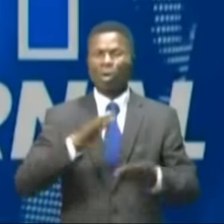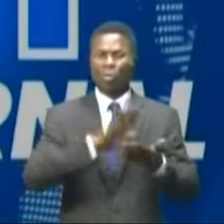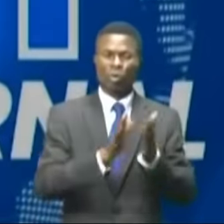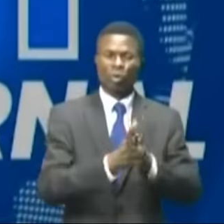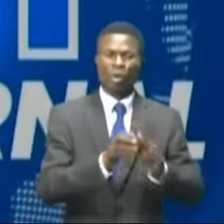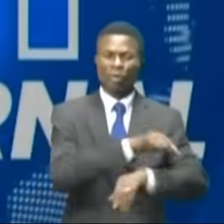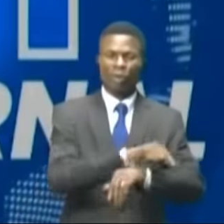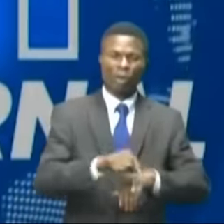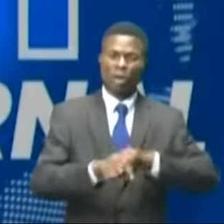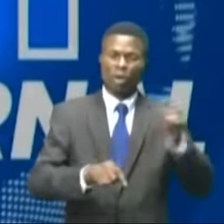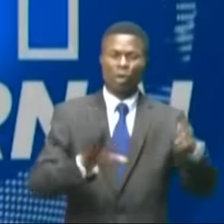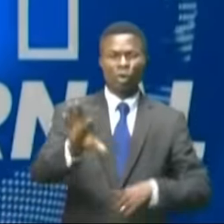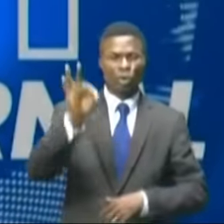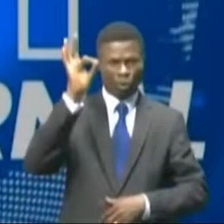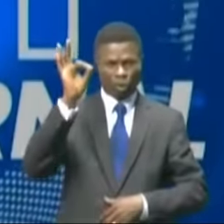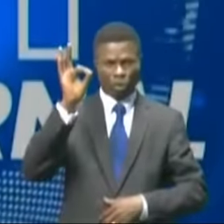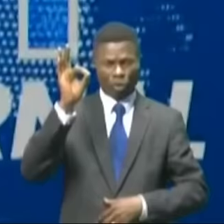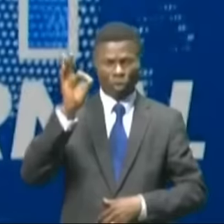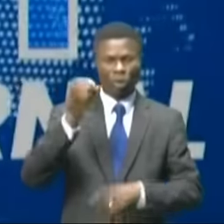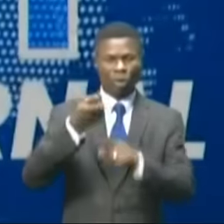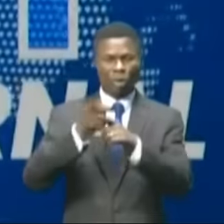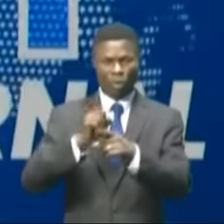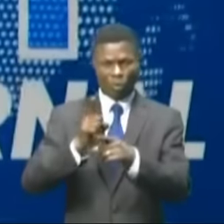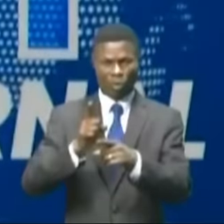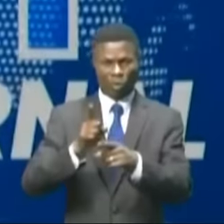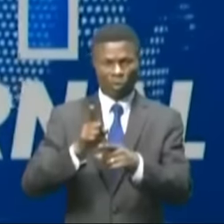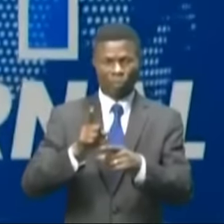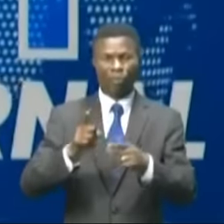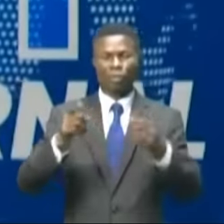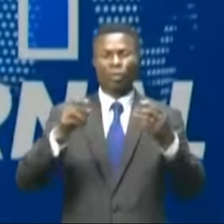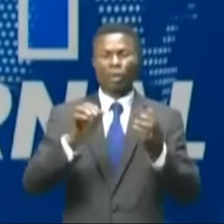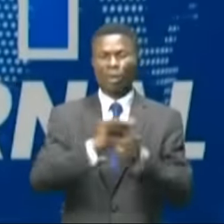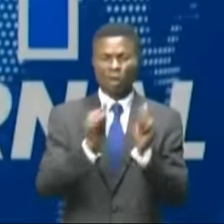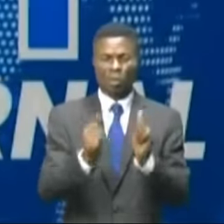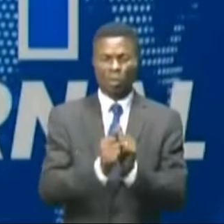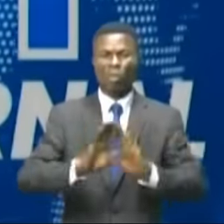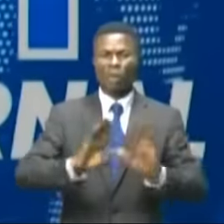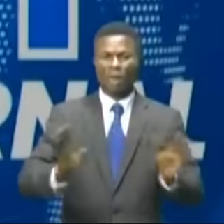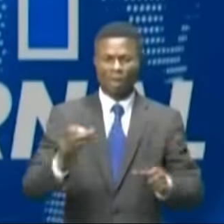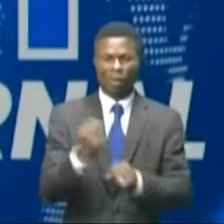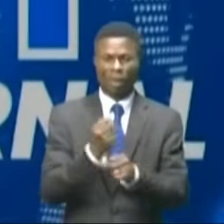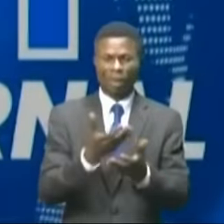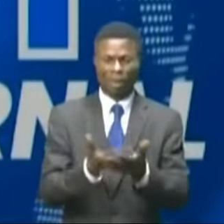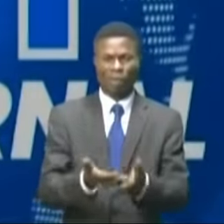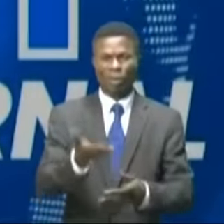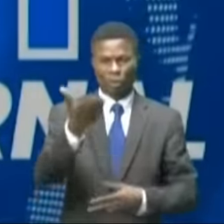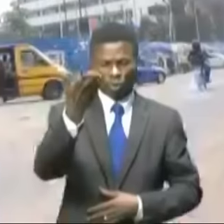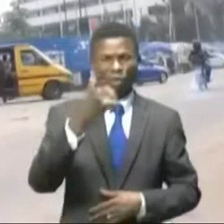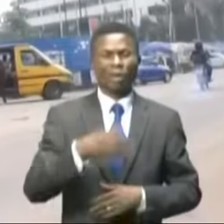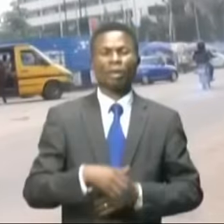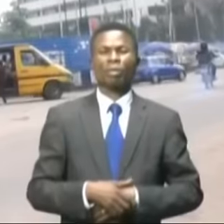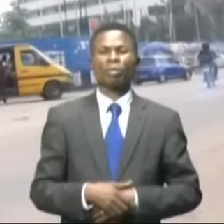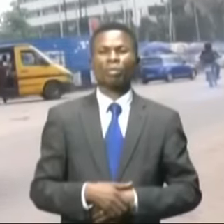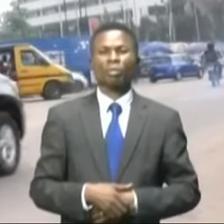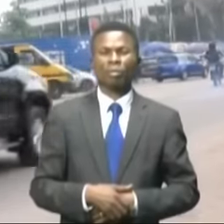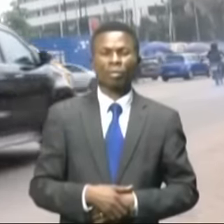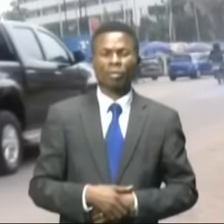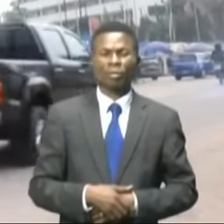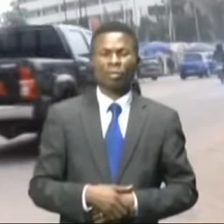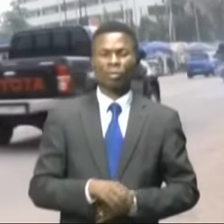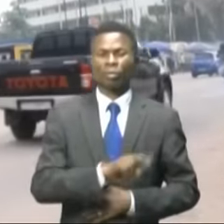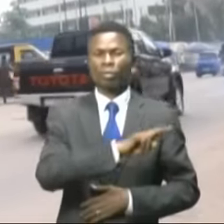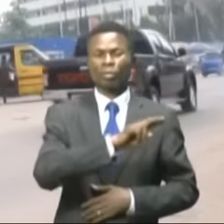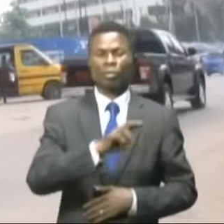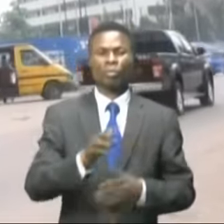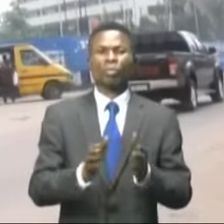contre, estiment que ce choix est dicté par la méritocratie. Micro-trottoir de Mireille Ndeke. 13 mai